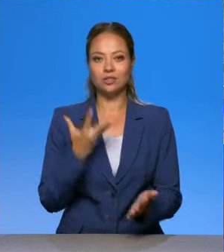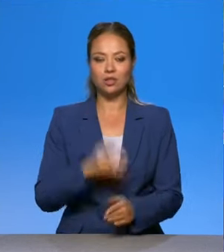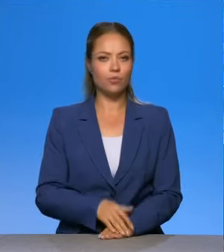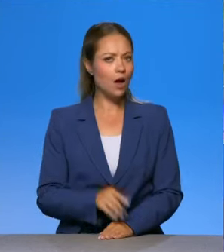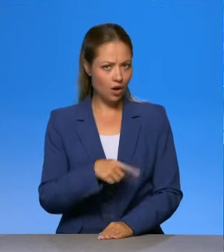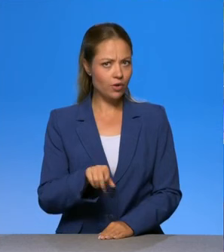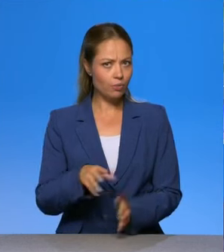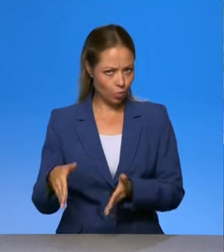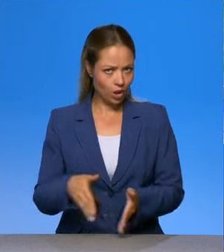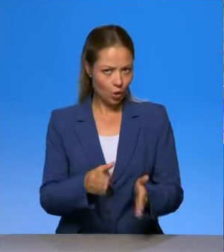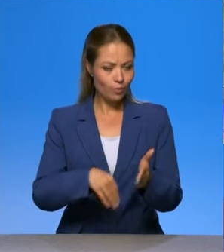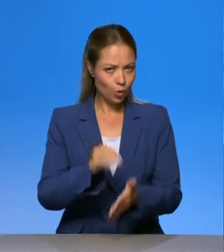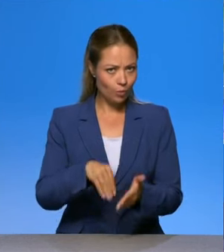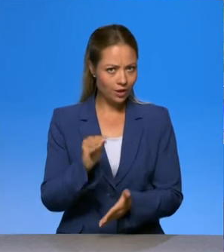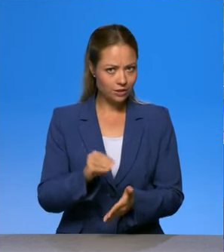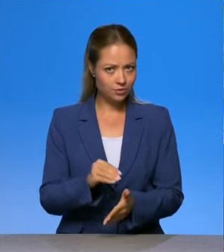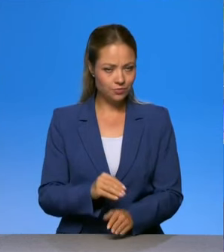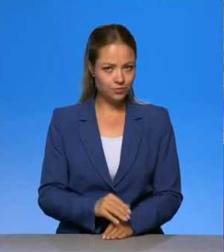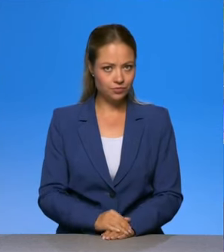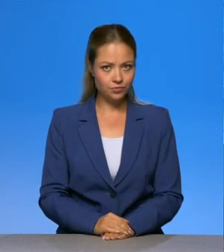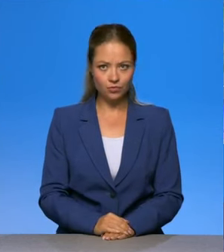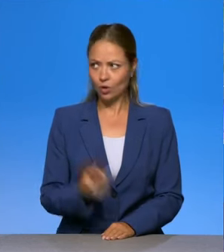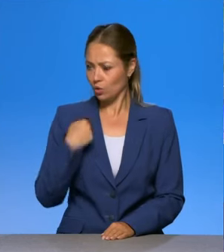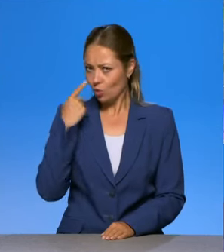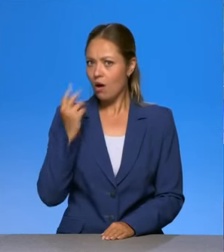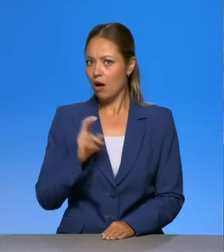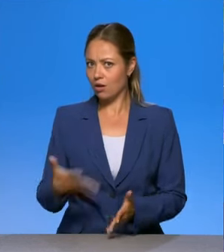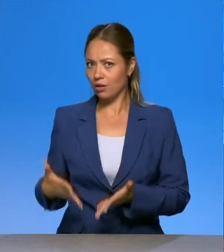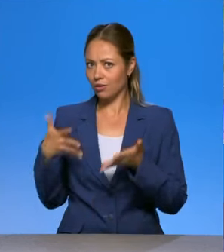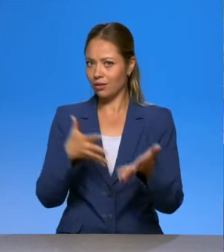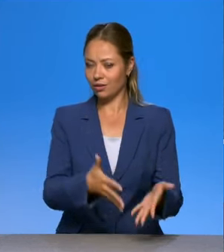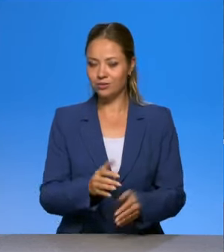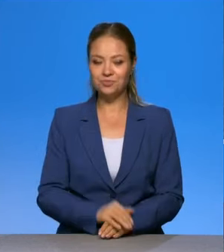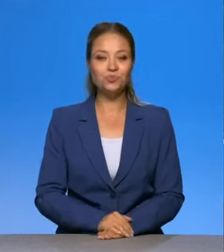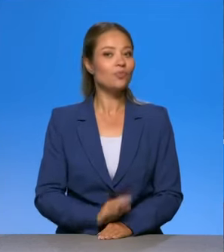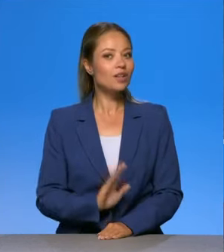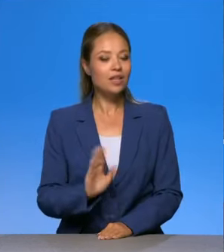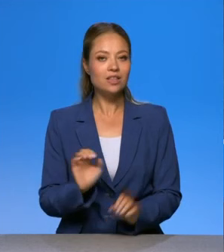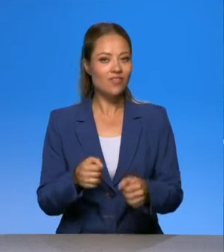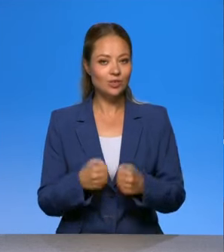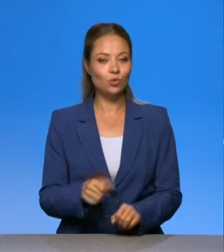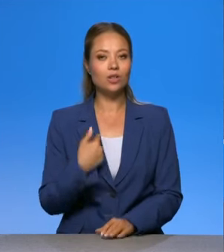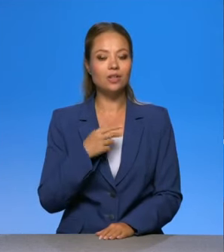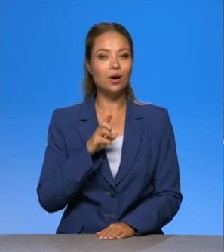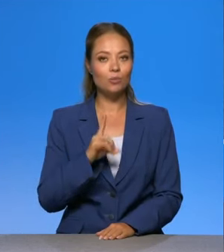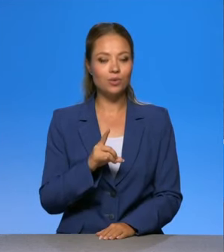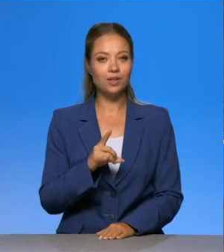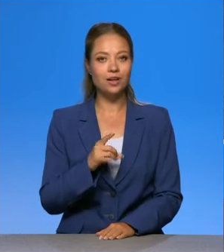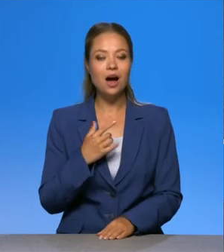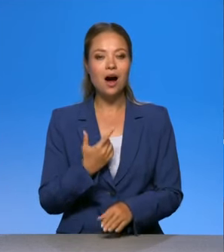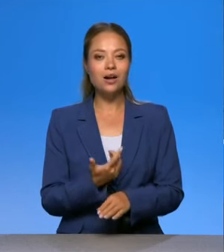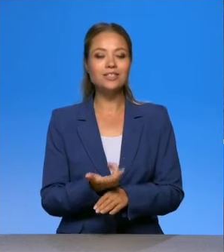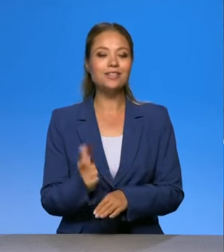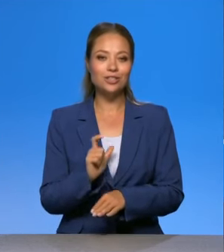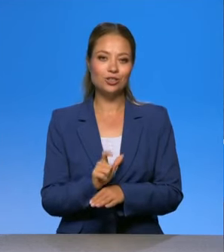дороге ее покупаете? Я покупаю ее транспортировать. 12 тысяч километров. Невозможно. Я бы на перевесе багажа мы могли